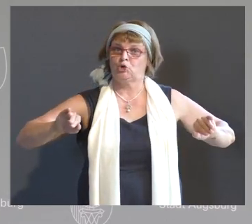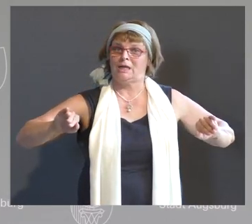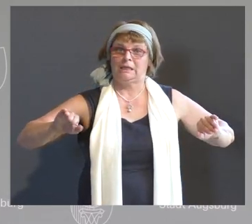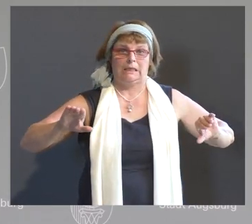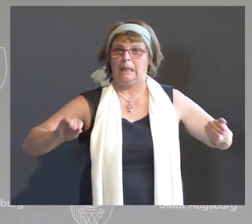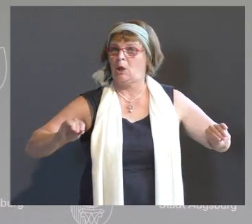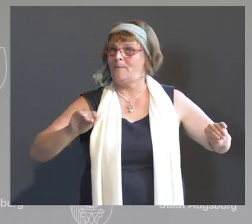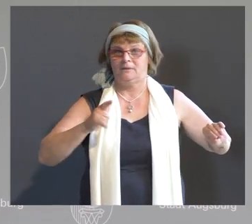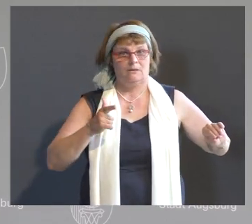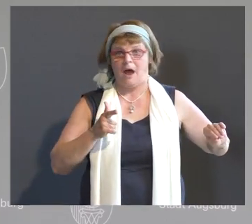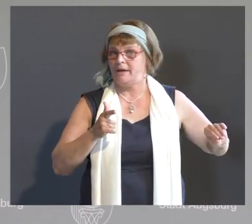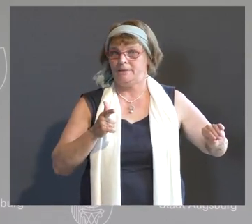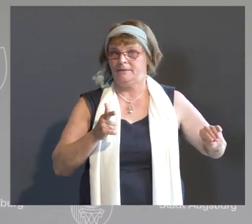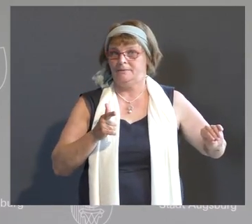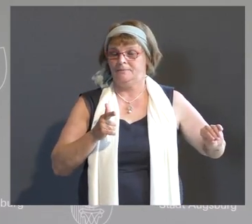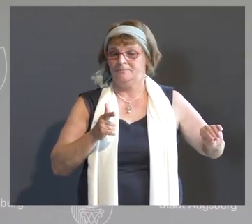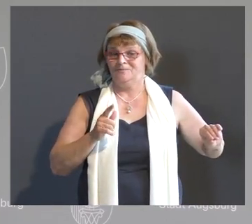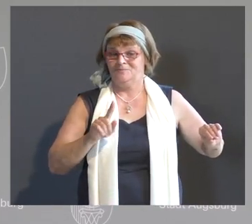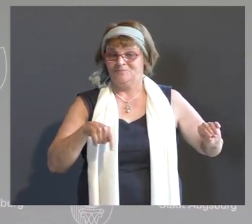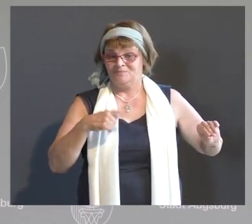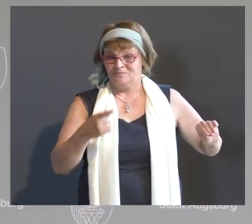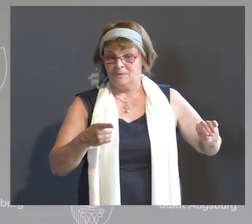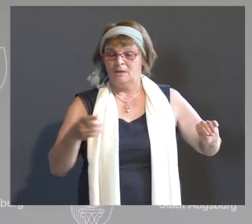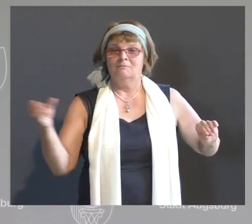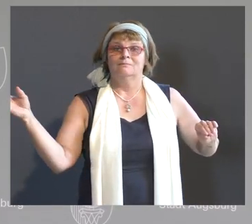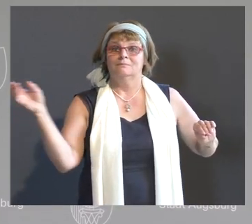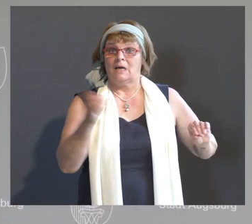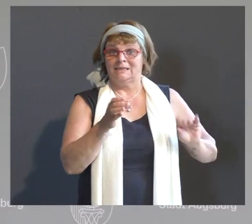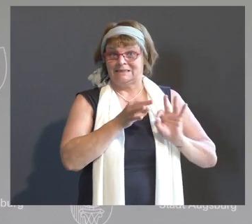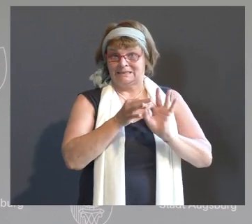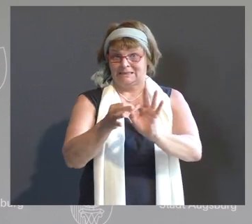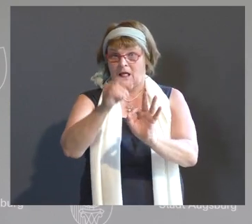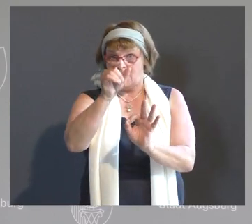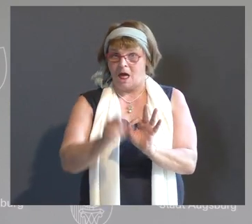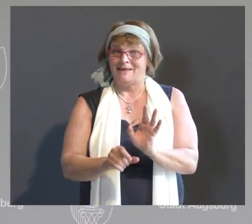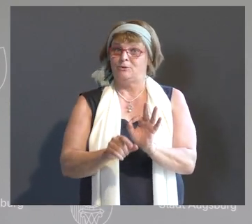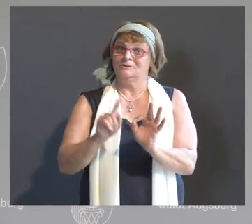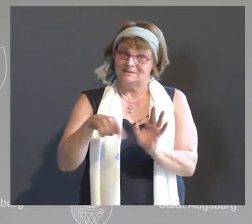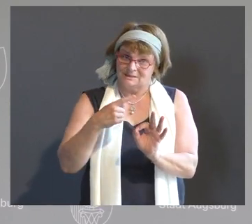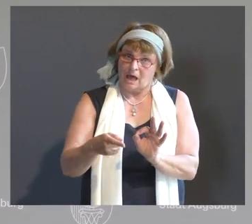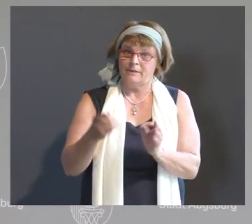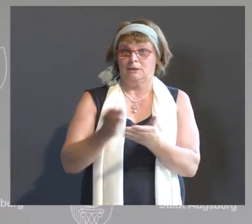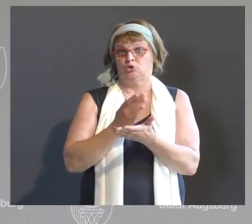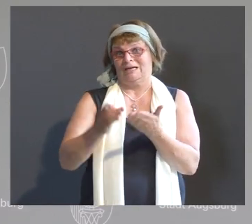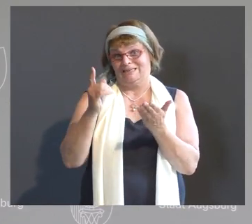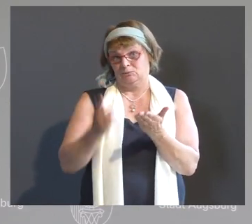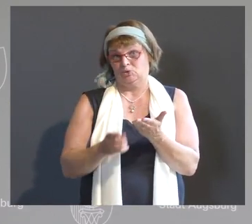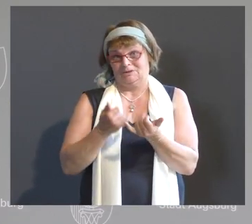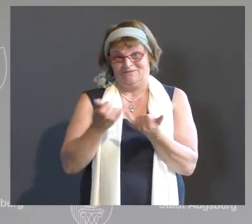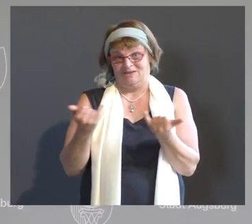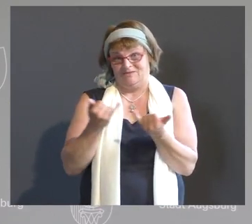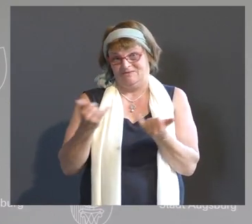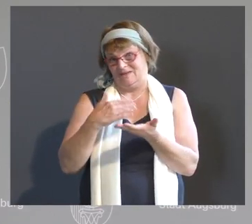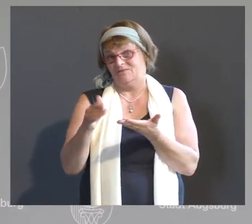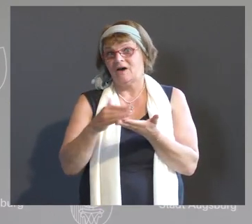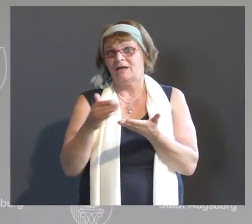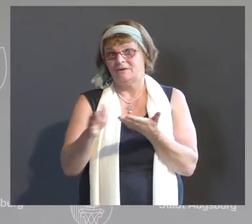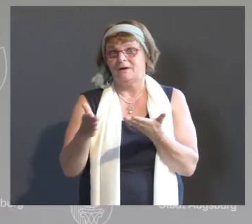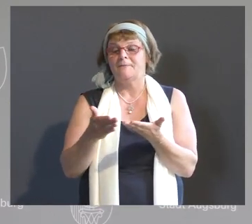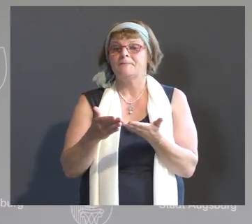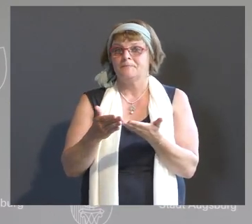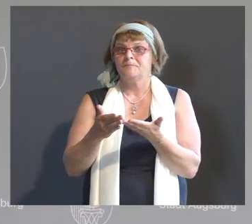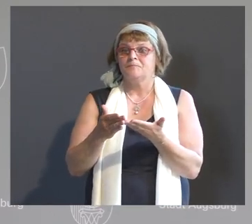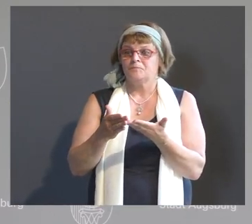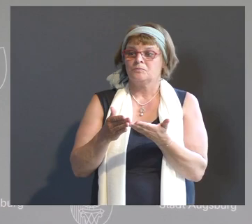Es gab einen Zeitpunkt, wo die Einsatzleitung, in dem Fall meine Person, entscheiden musste, wie es an der Stelle weitergeht. Natürlich unter enger Einbeziehung eines